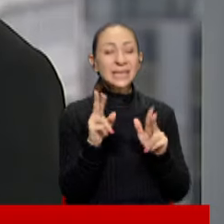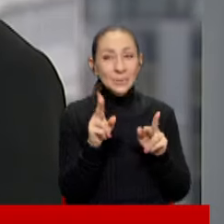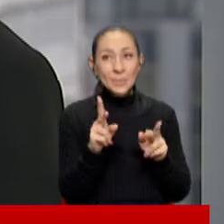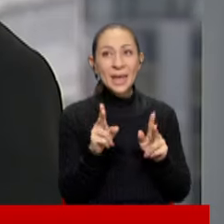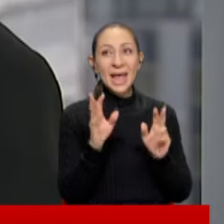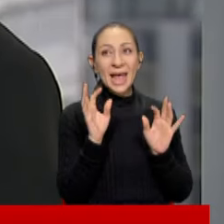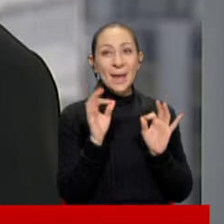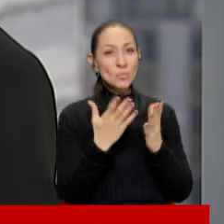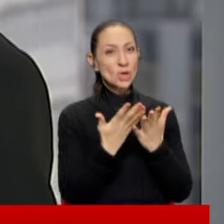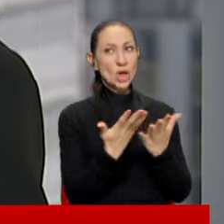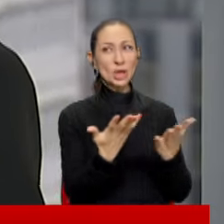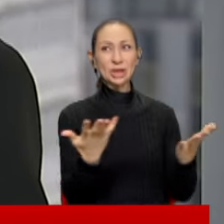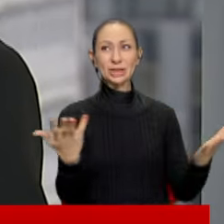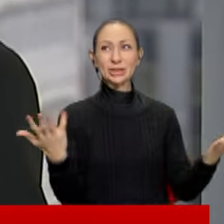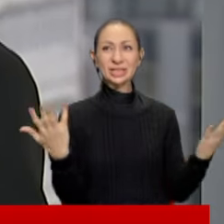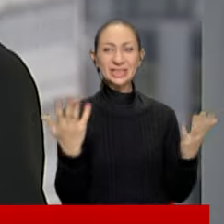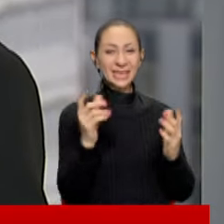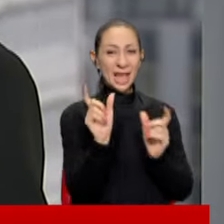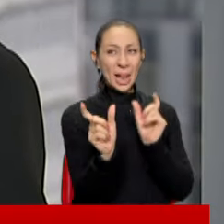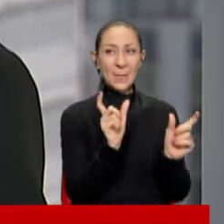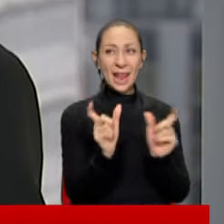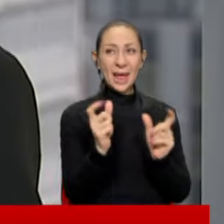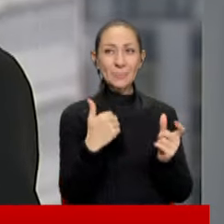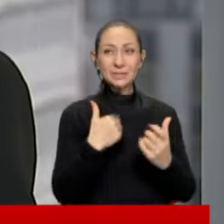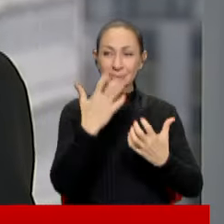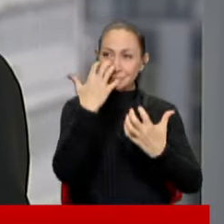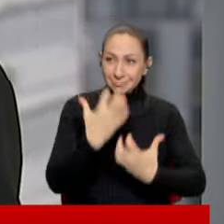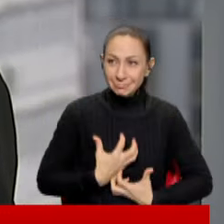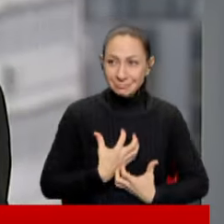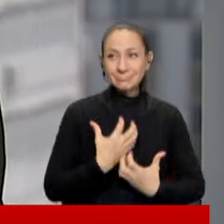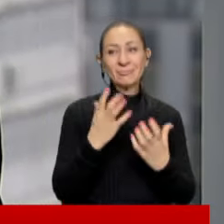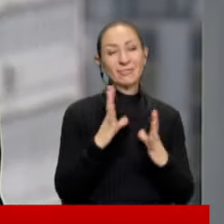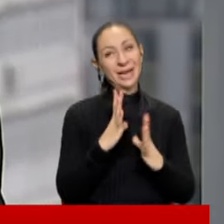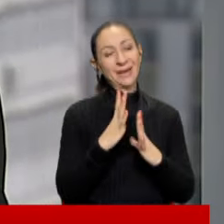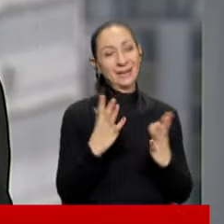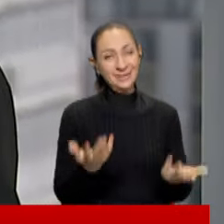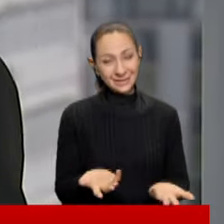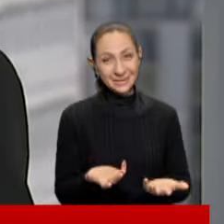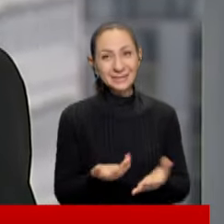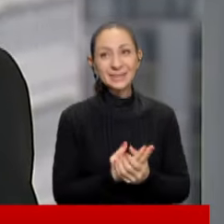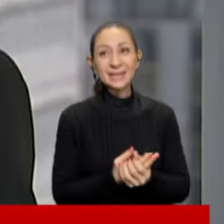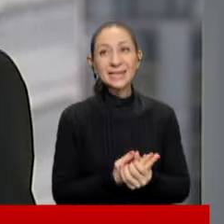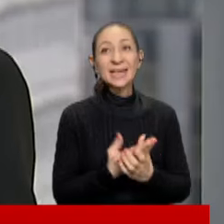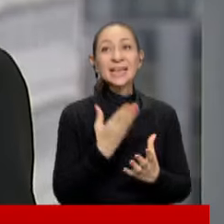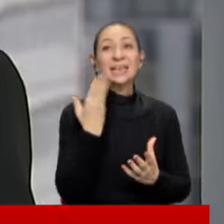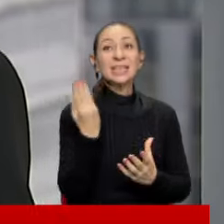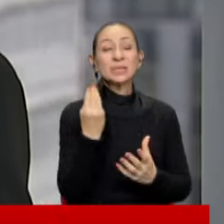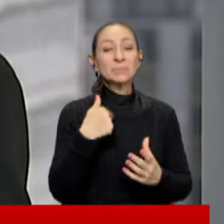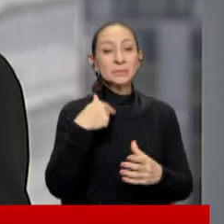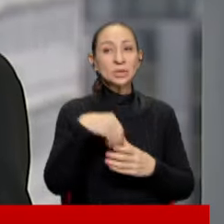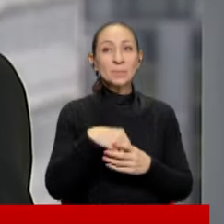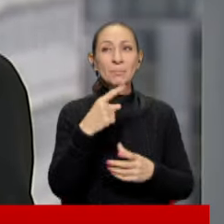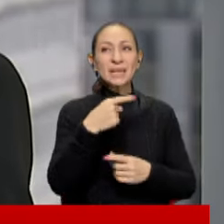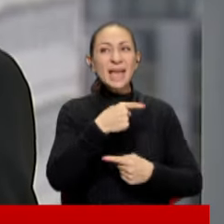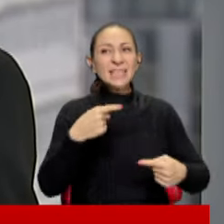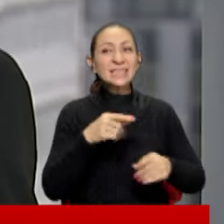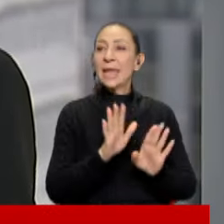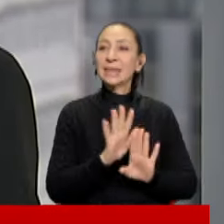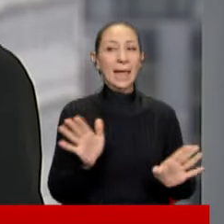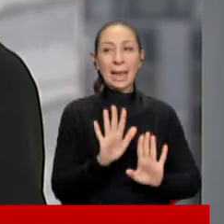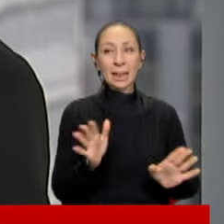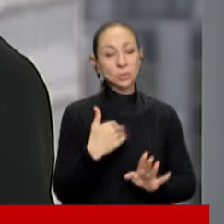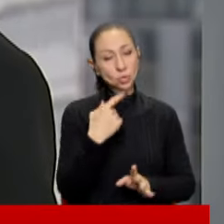epey geniş kelimelerle bize olan sevgisini gösteriyor. Gençlik bizim açımızdan bir dezavantaj değil burada,